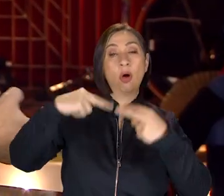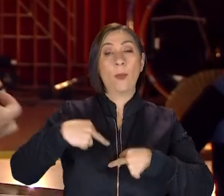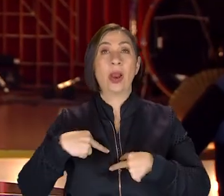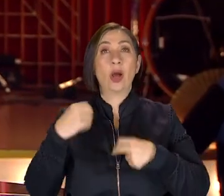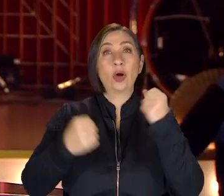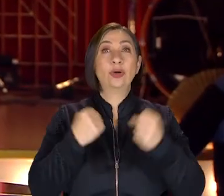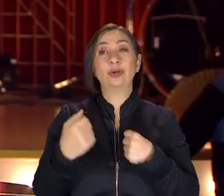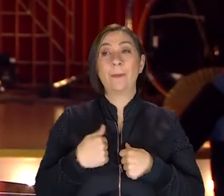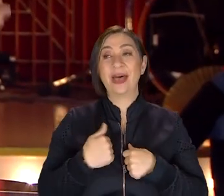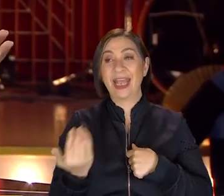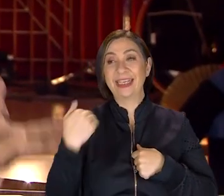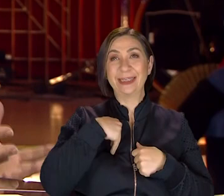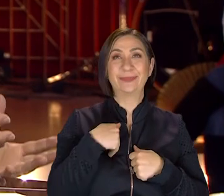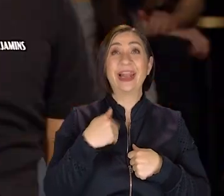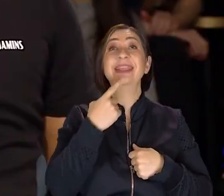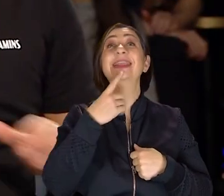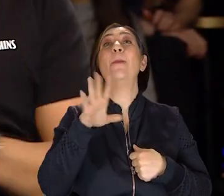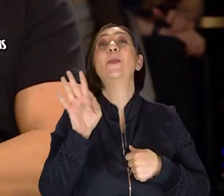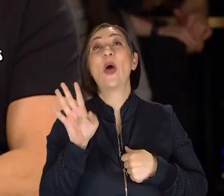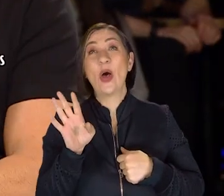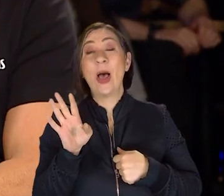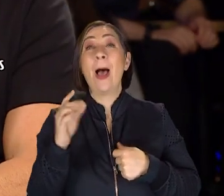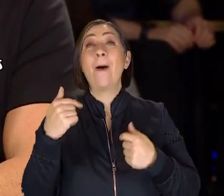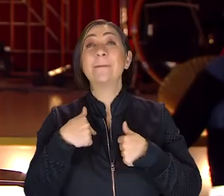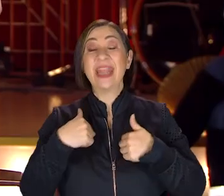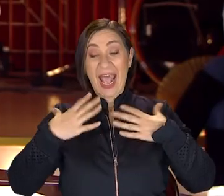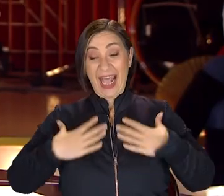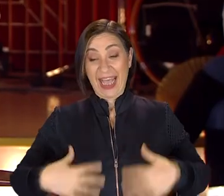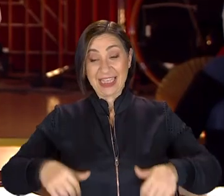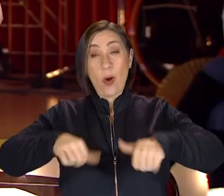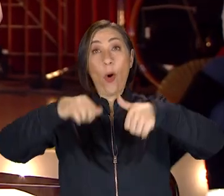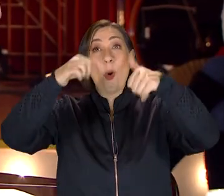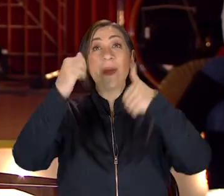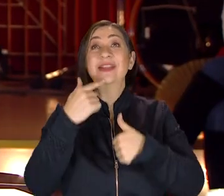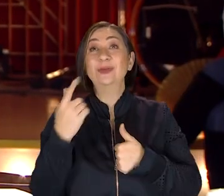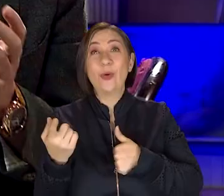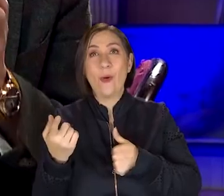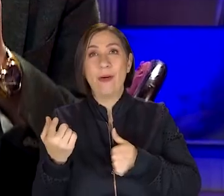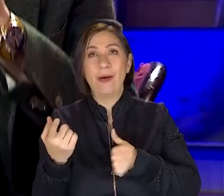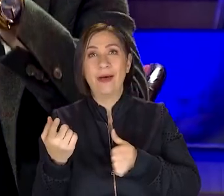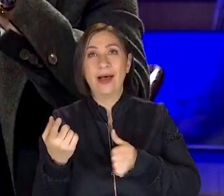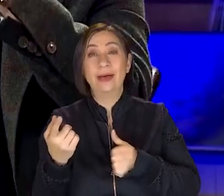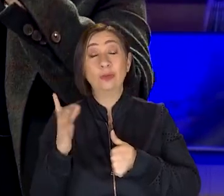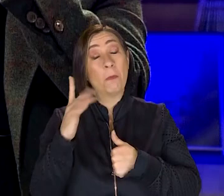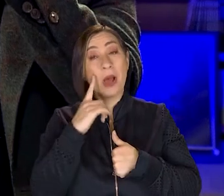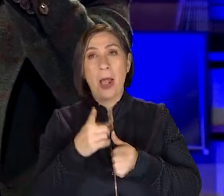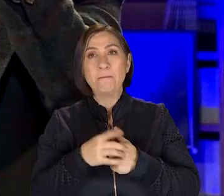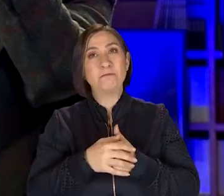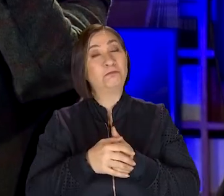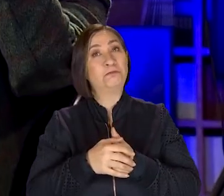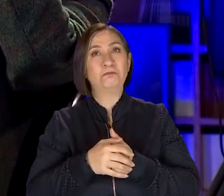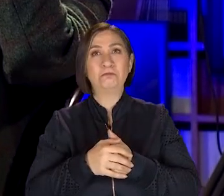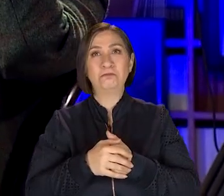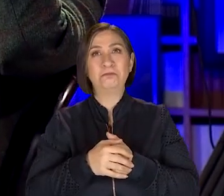görmeli, koşup bana girmeli falan demiyor. Bana kazak örmeli diyor. Dur bakalım.